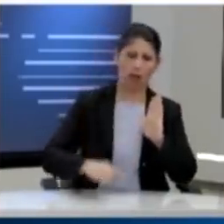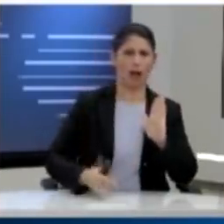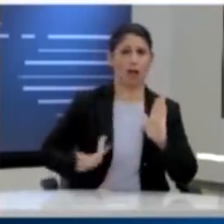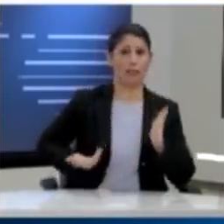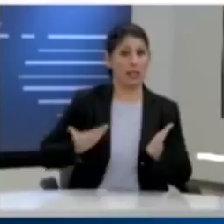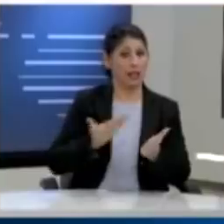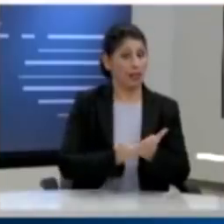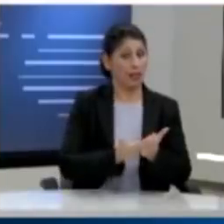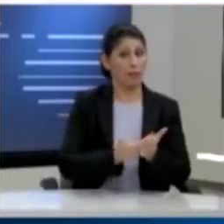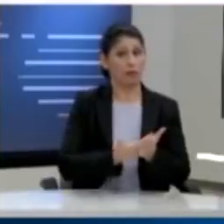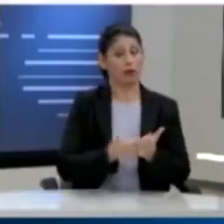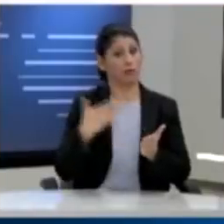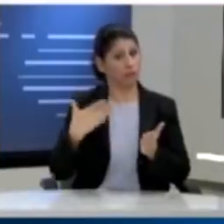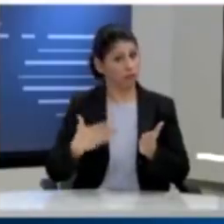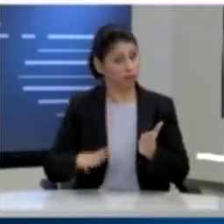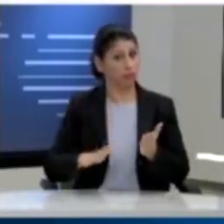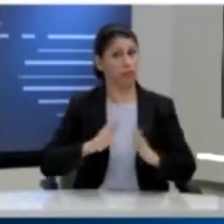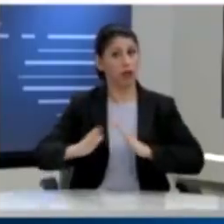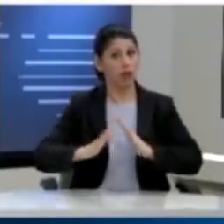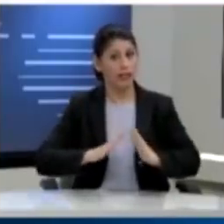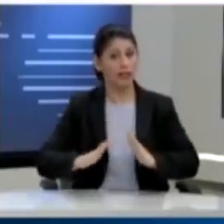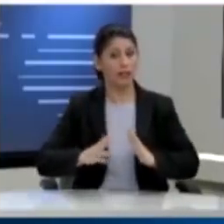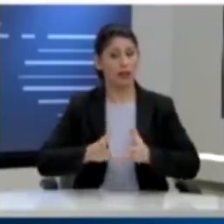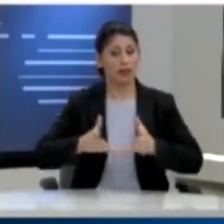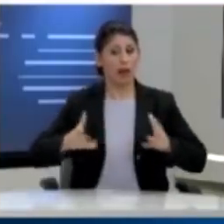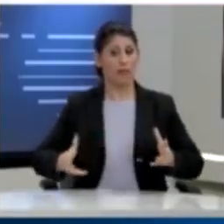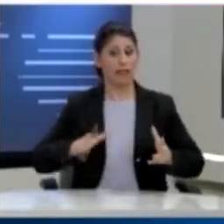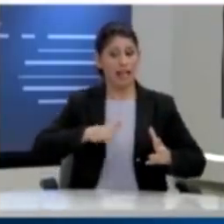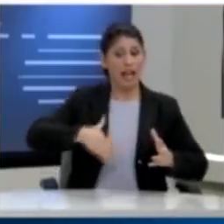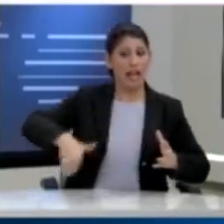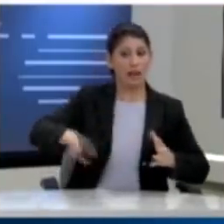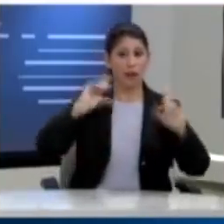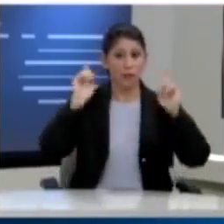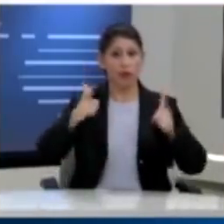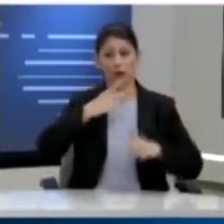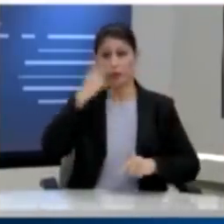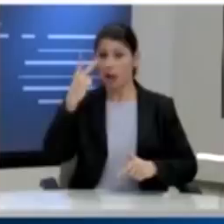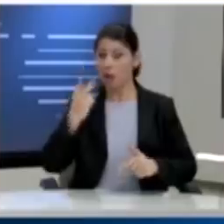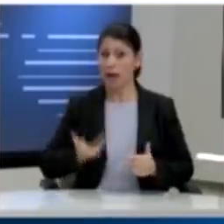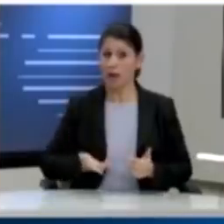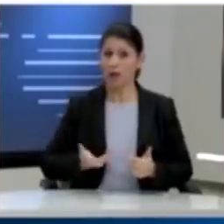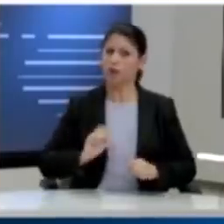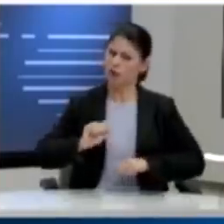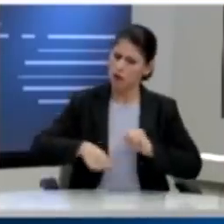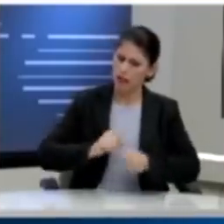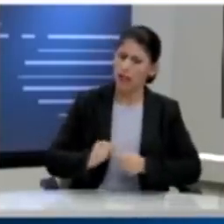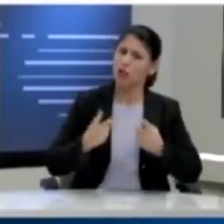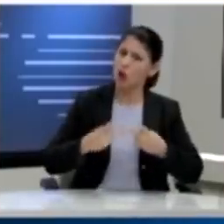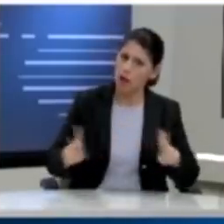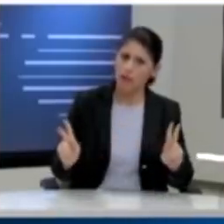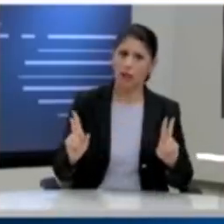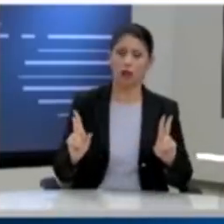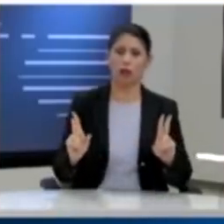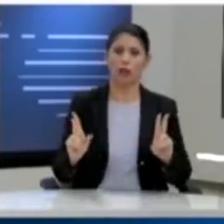Καταθέσαμε προτάσεις για την προστασία και την διεύρυνση των λαϊκών δημοκρατικών δικαιωμάτων, των συνδικαλιστικών